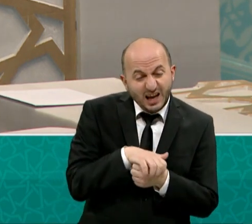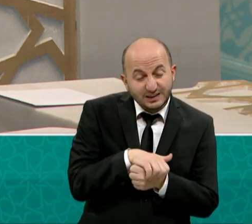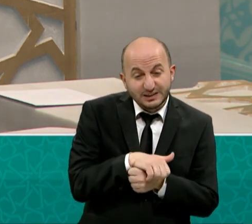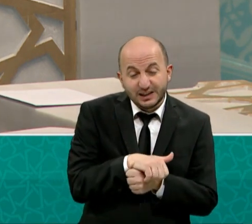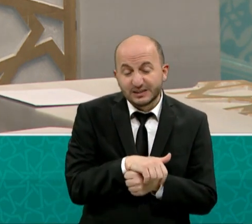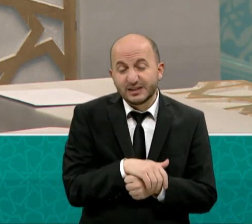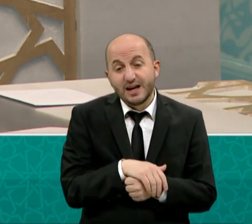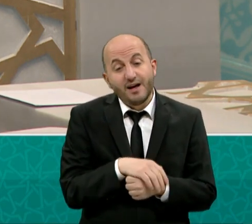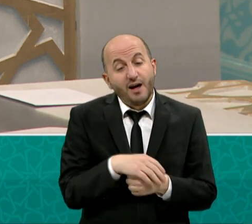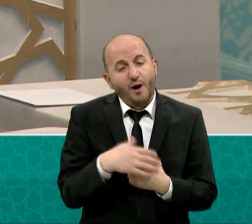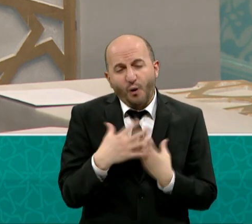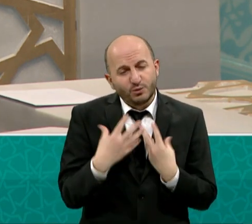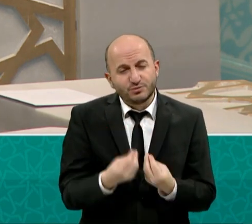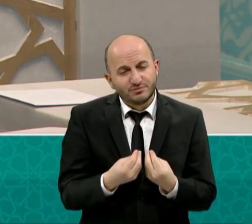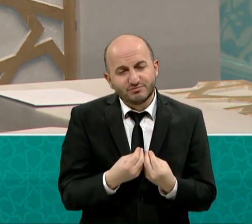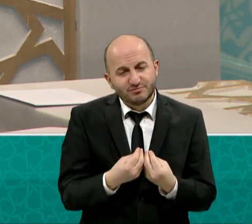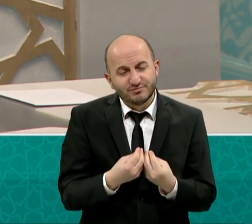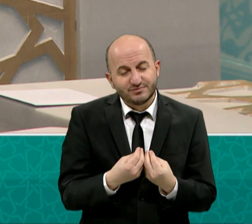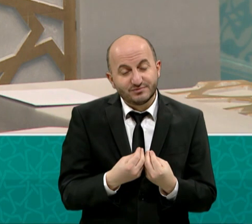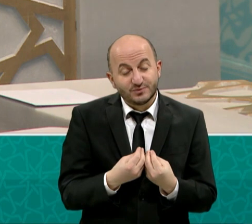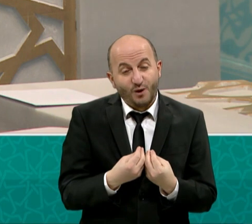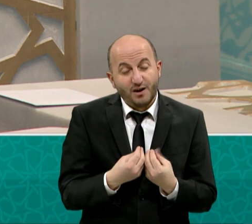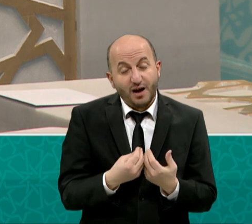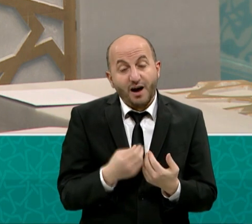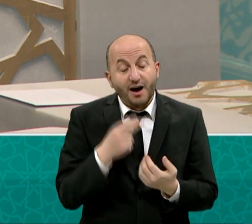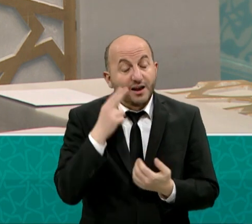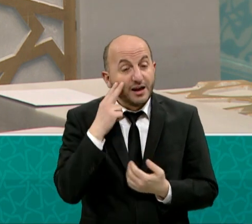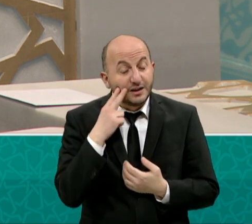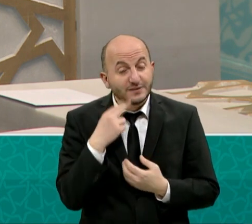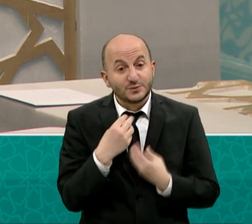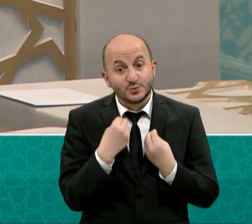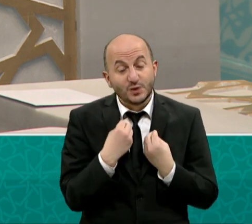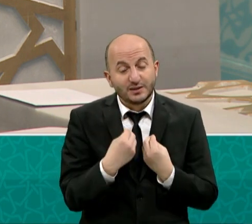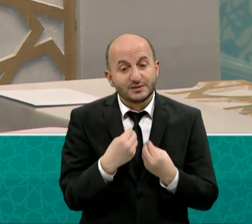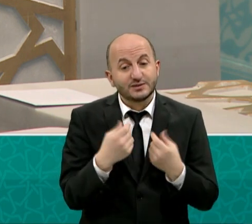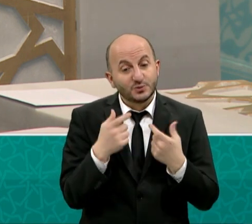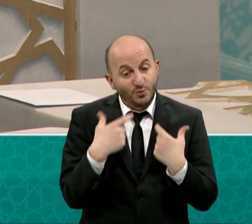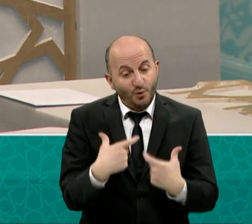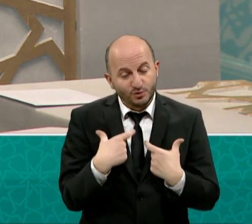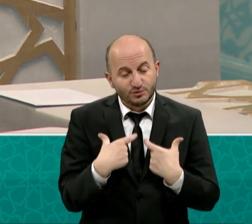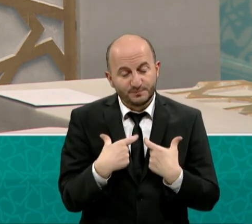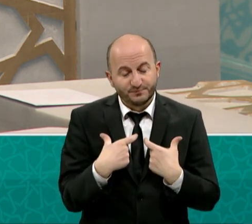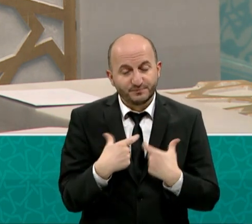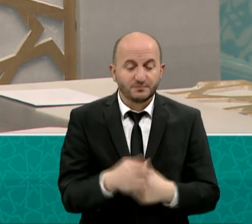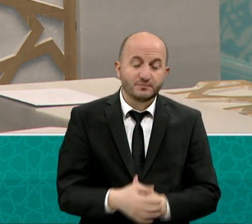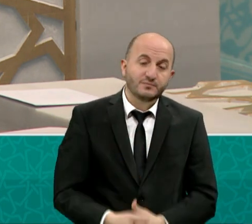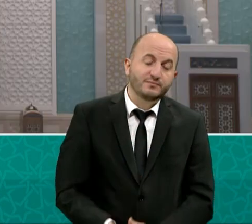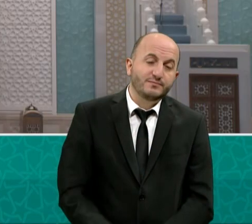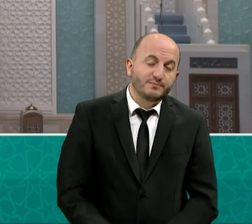olsun siz ahlakınızı, güzelliğinizi koruyun bu şekilde. Burada da değerli kardeşlerim,